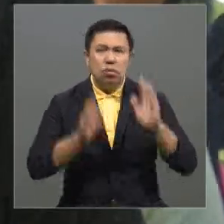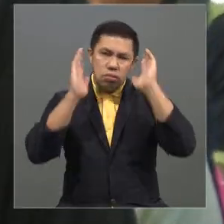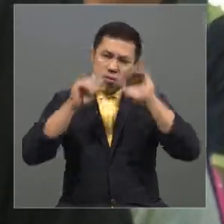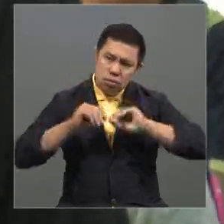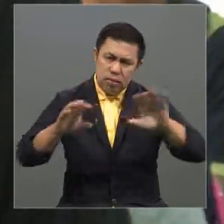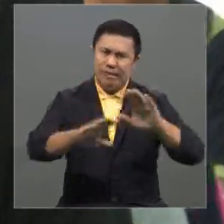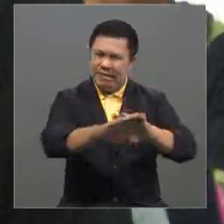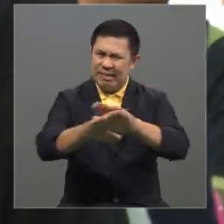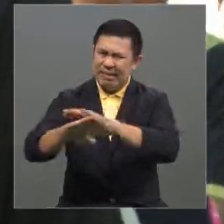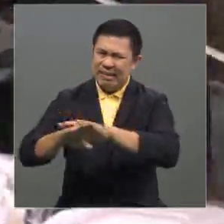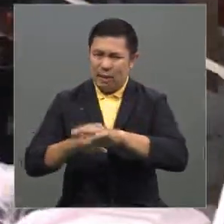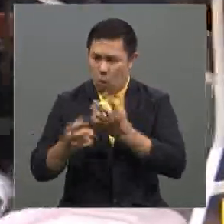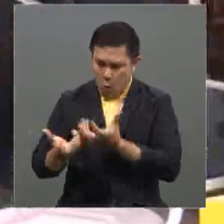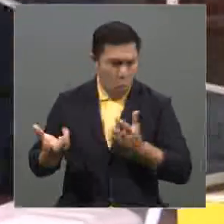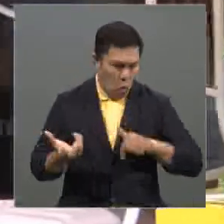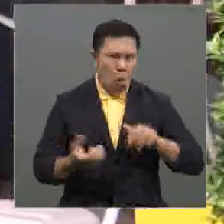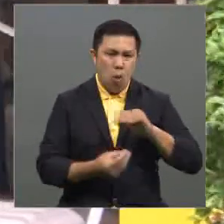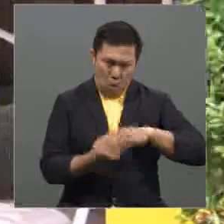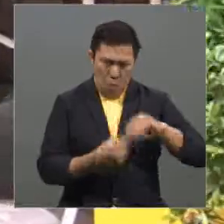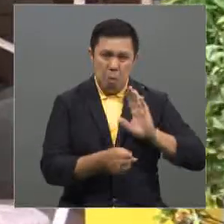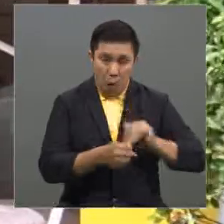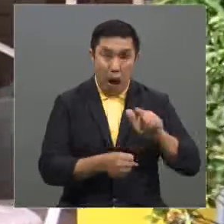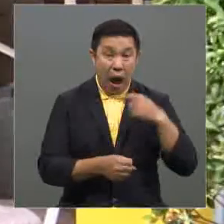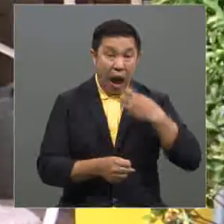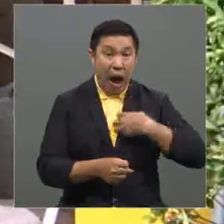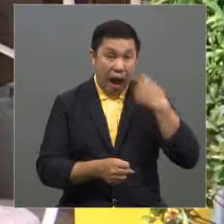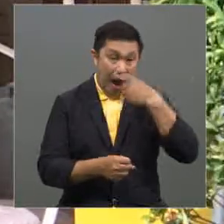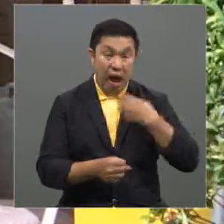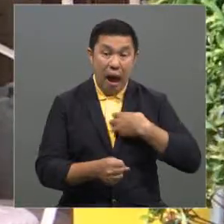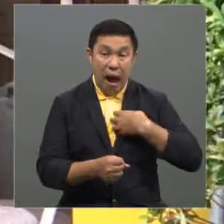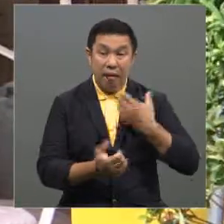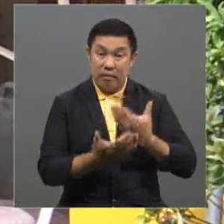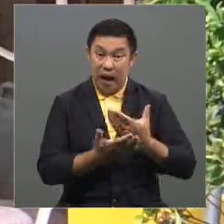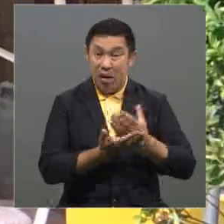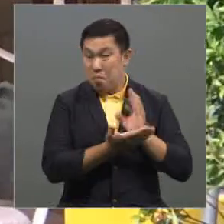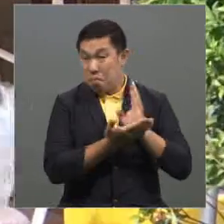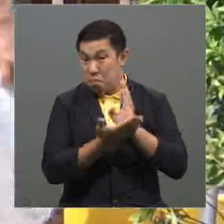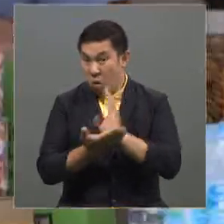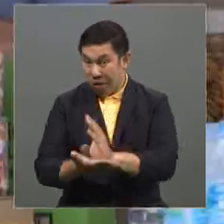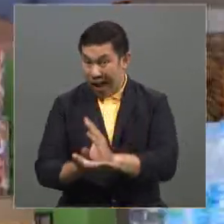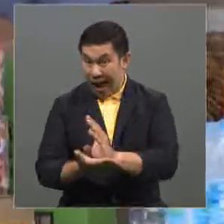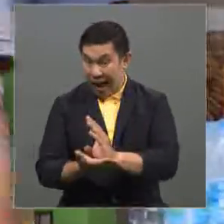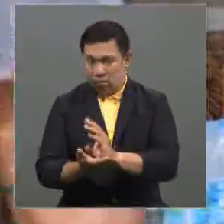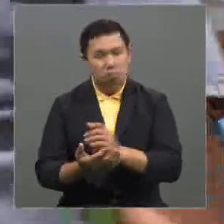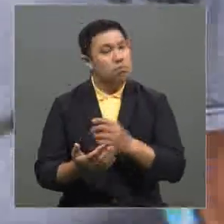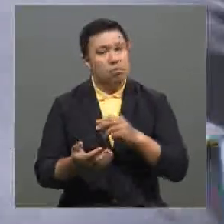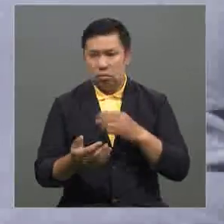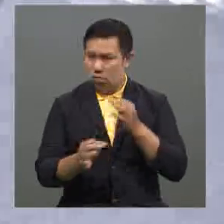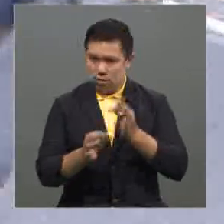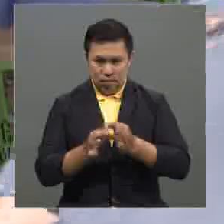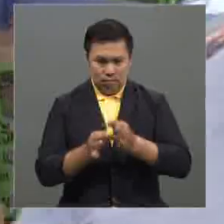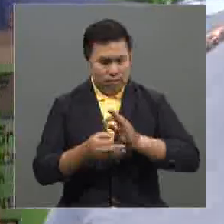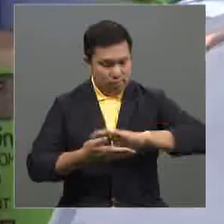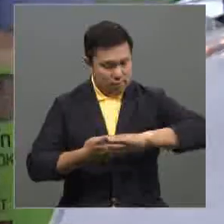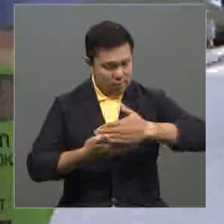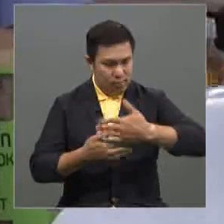อนนี้เนี่ยทุกอย่างเพียงพอแล้วนะ แต่ถ้าใครอยากจะบริจาคเงินย้ำอีกทีนะครับว่าไม่มีการเปิดบัญชีรับ